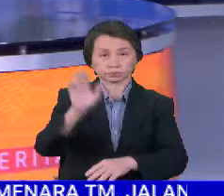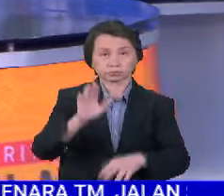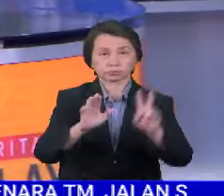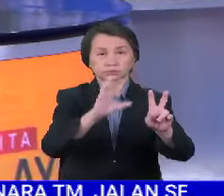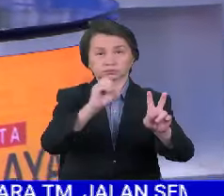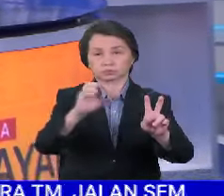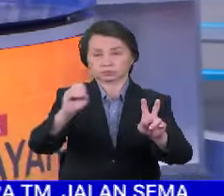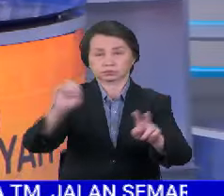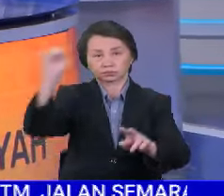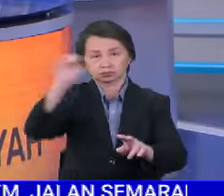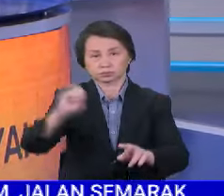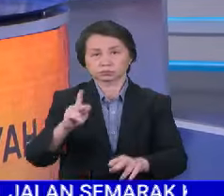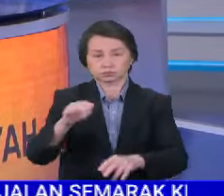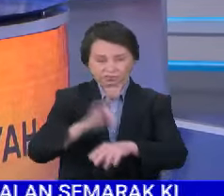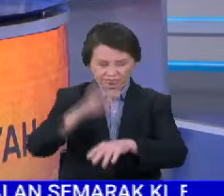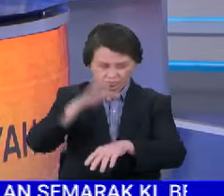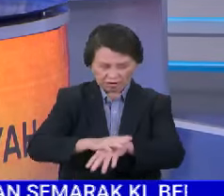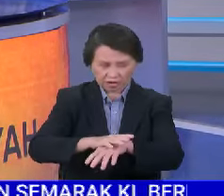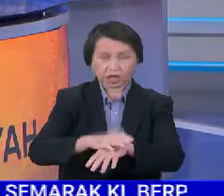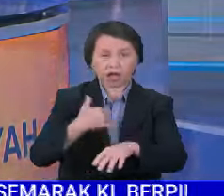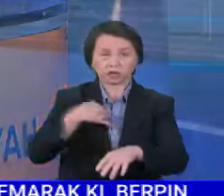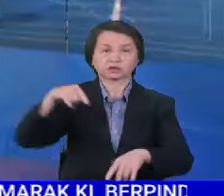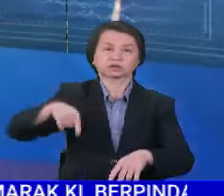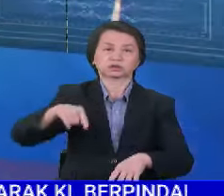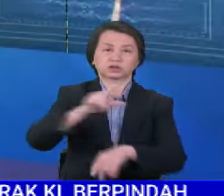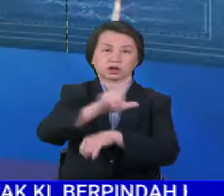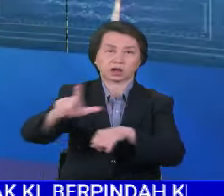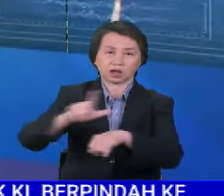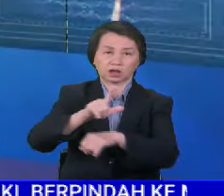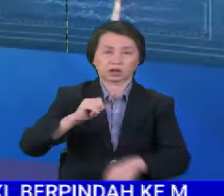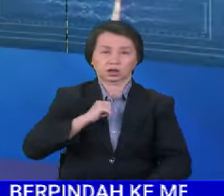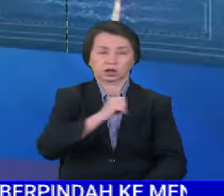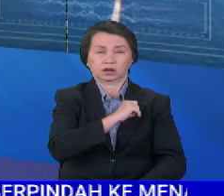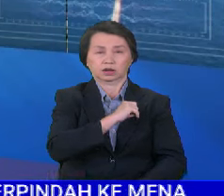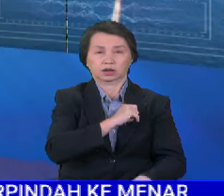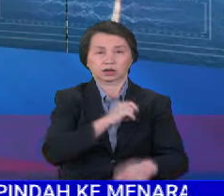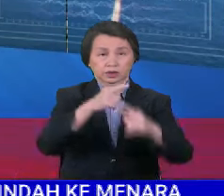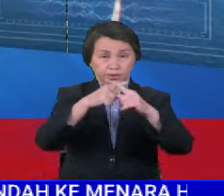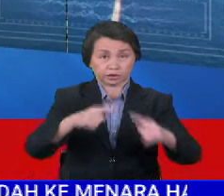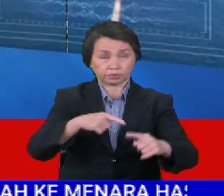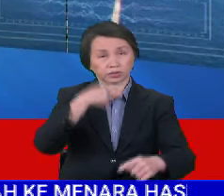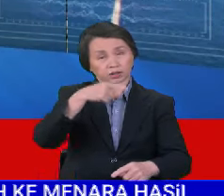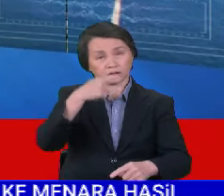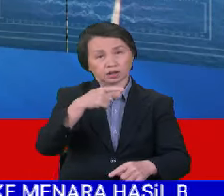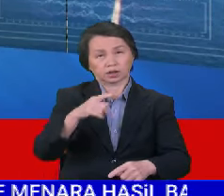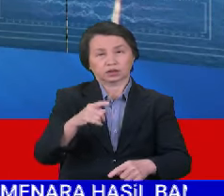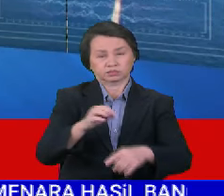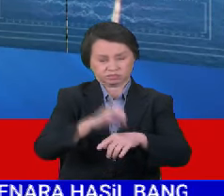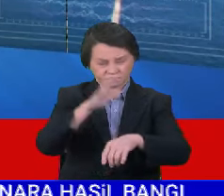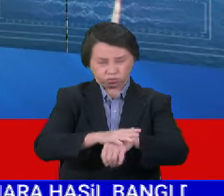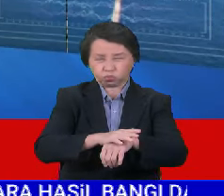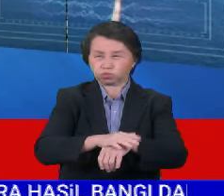200-100 peningkatan kassenki dicatat di Labuhan hari Dewa negara Senator datok Basyir alias berkata Grand Chase